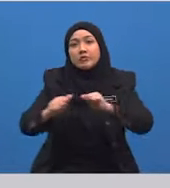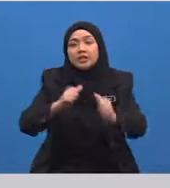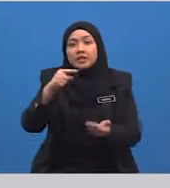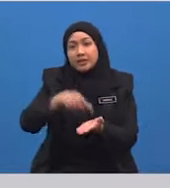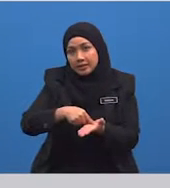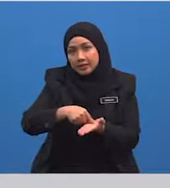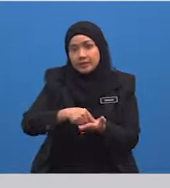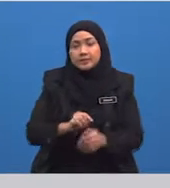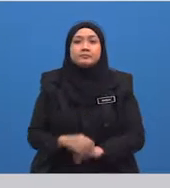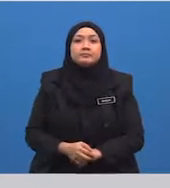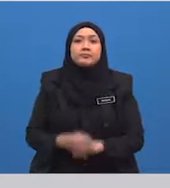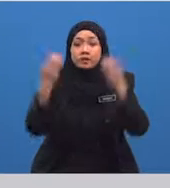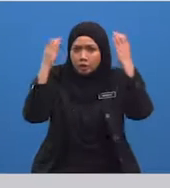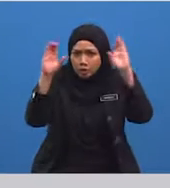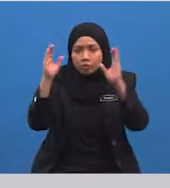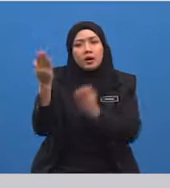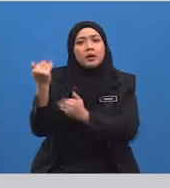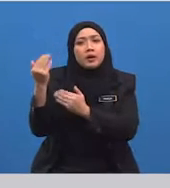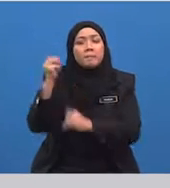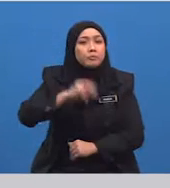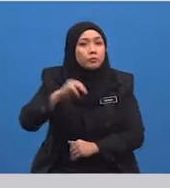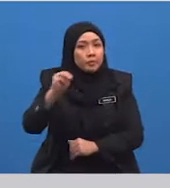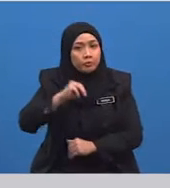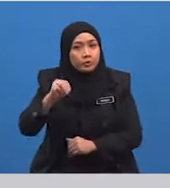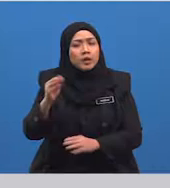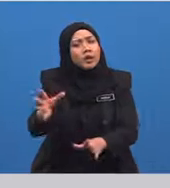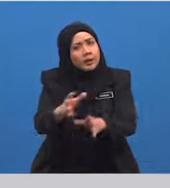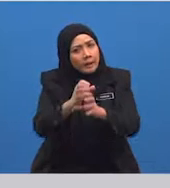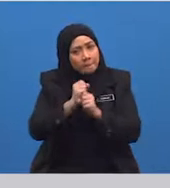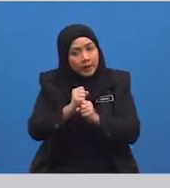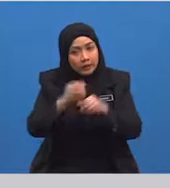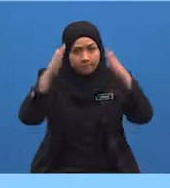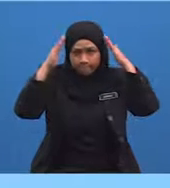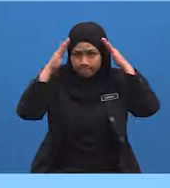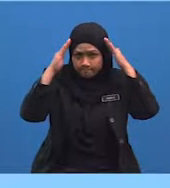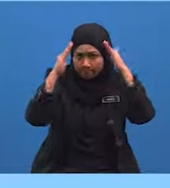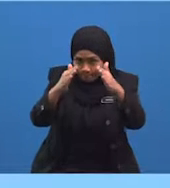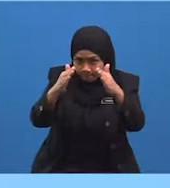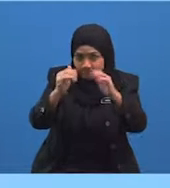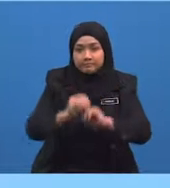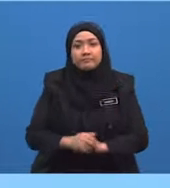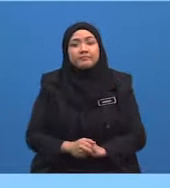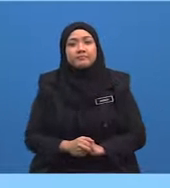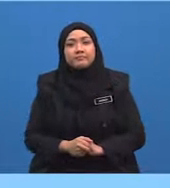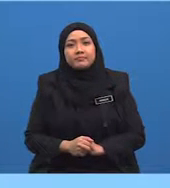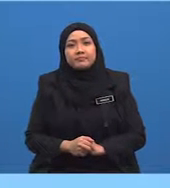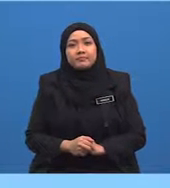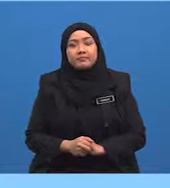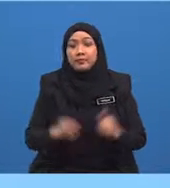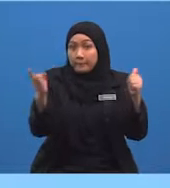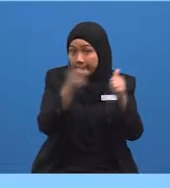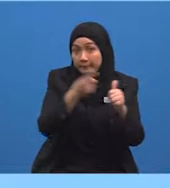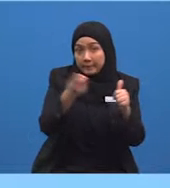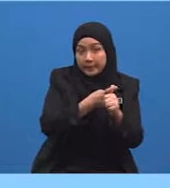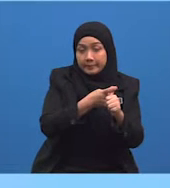ini. Cikgu harap murid-murid dapat menumpukan perhatian. Langkah